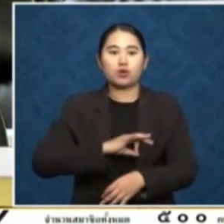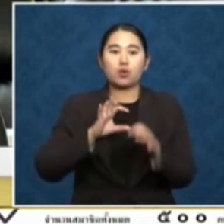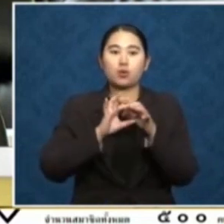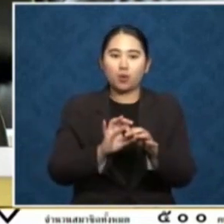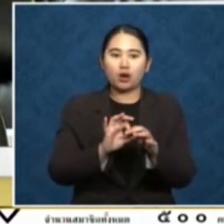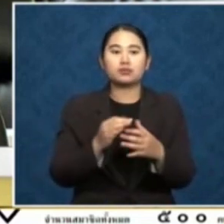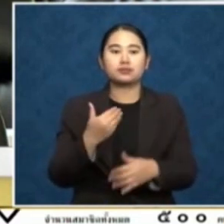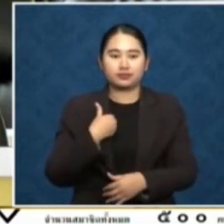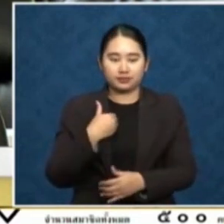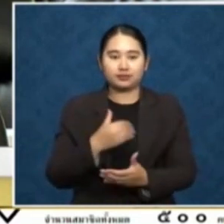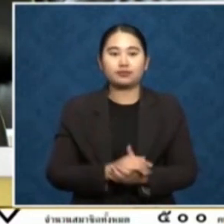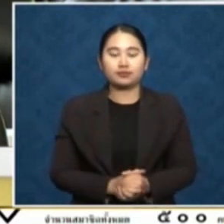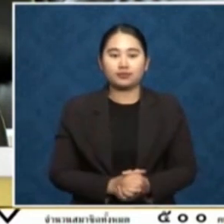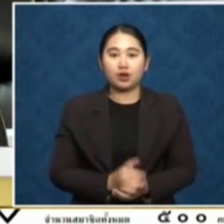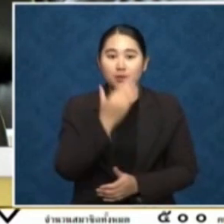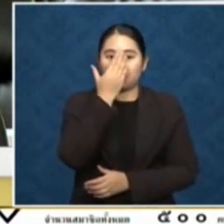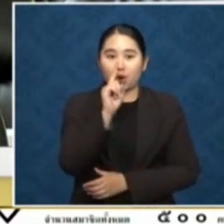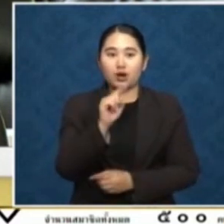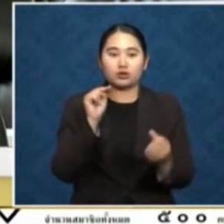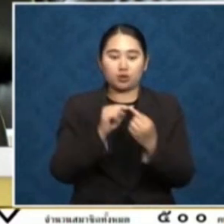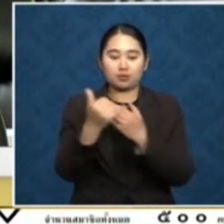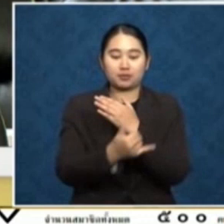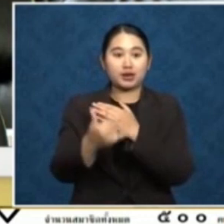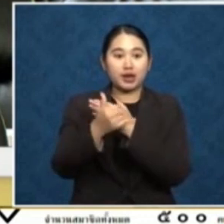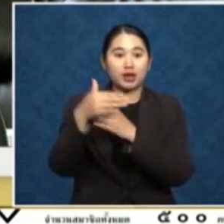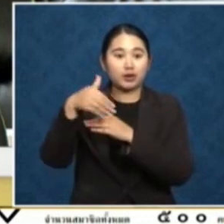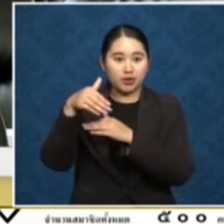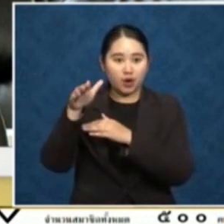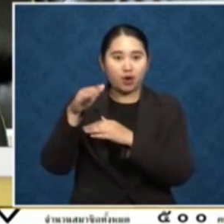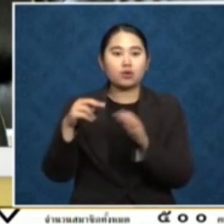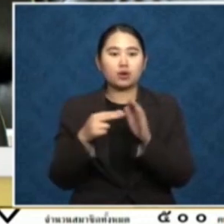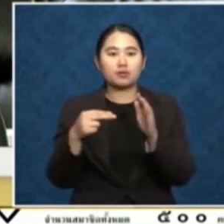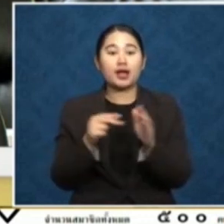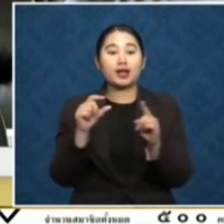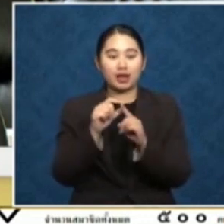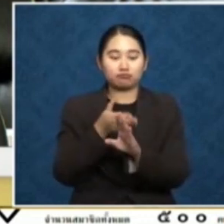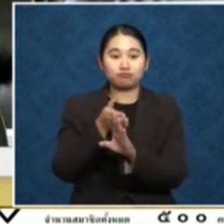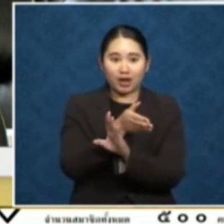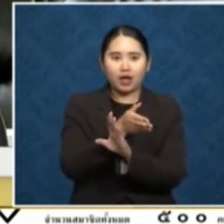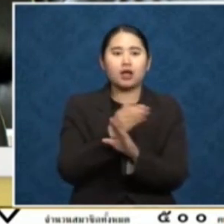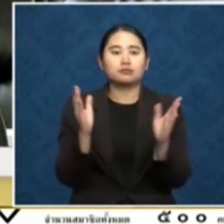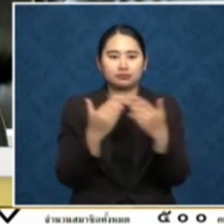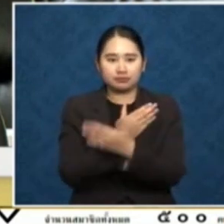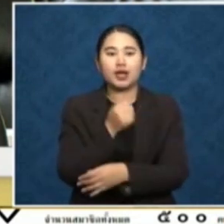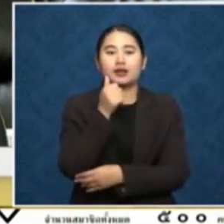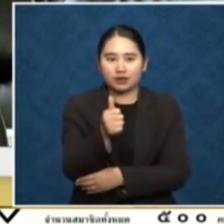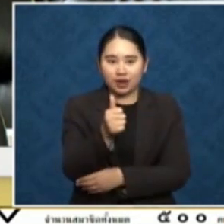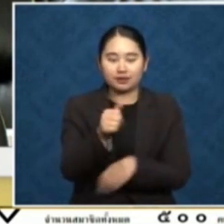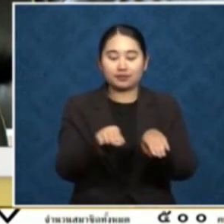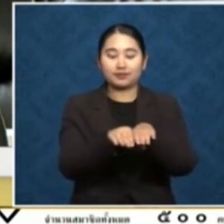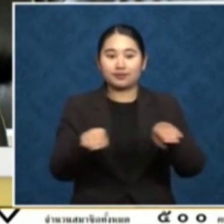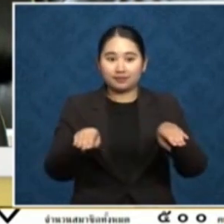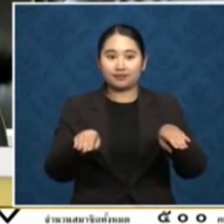นได้ตามสมัครใจเพราะในต่างประเทศสามารถให้เปลี่ยนคำนำหน้า